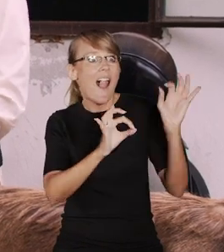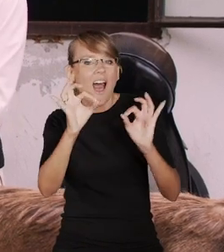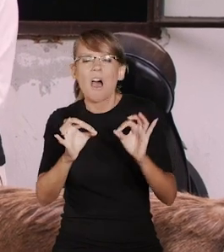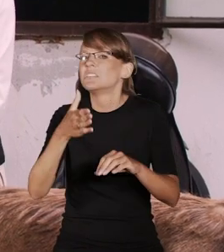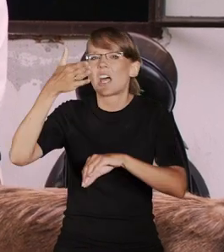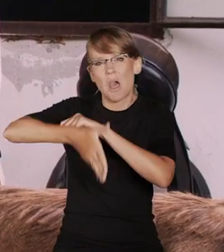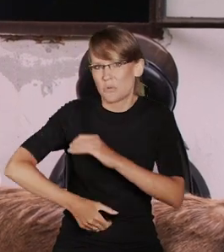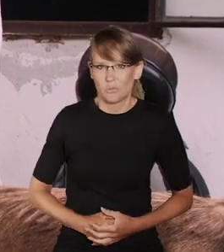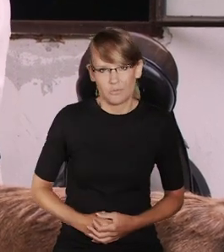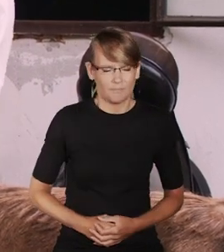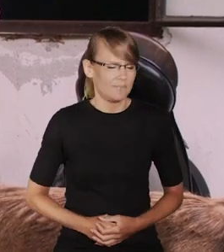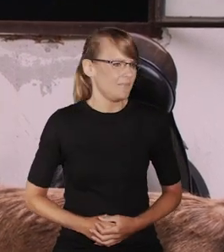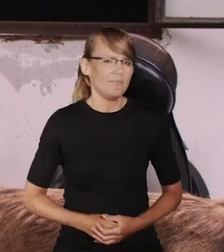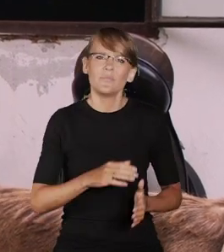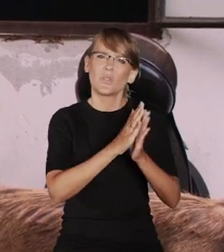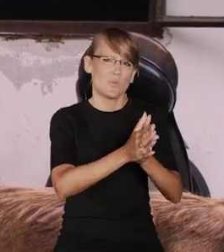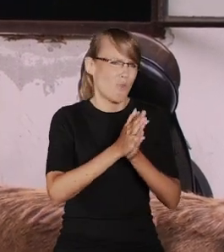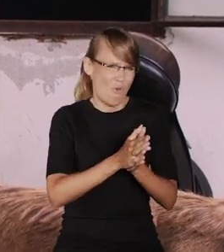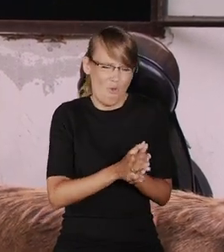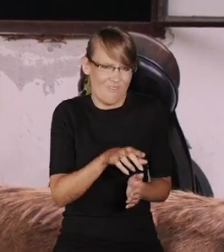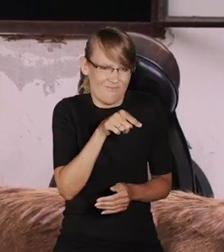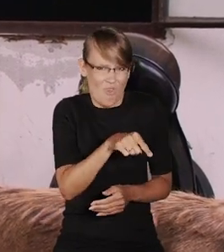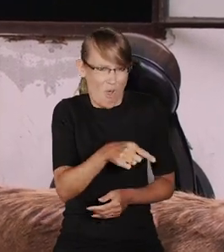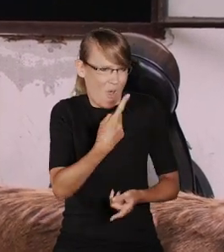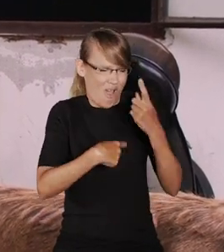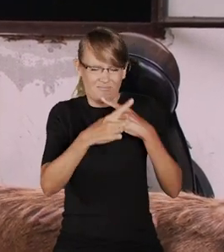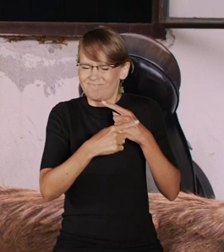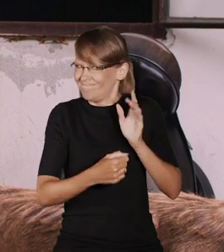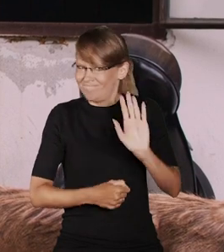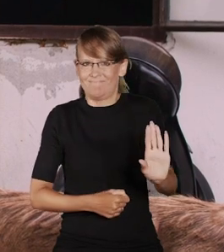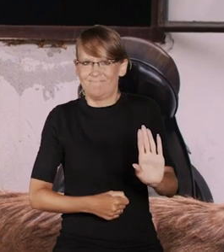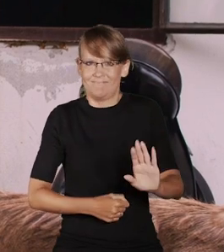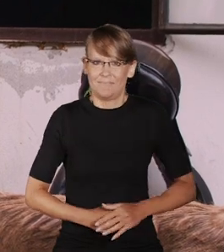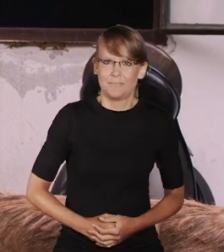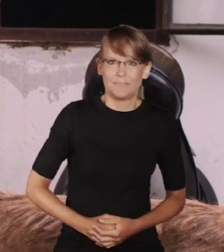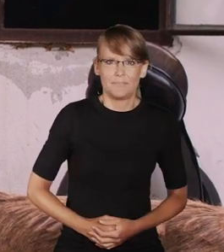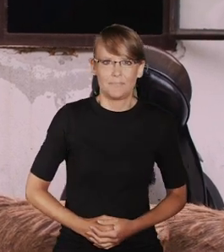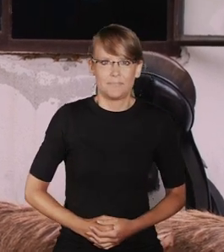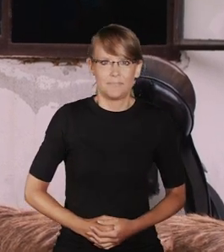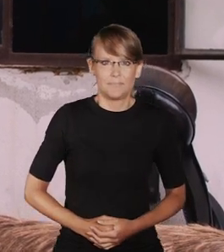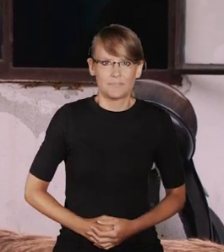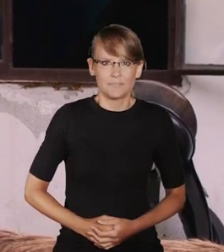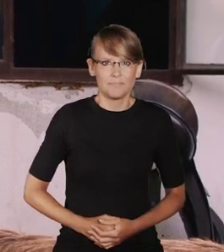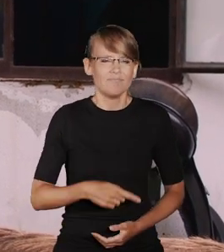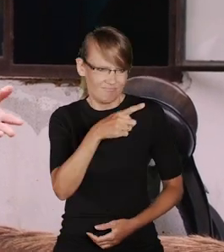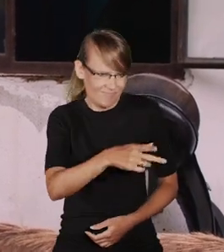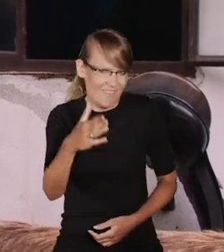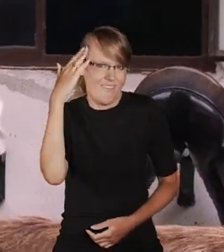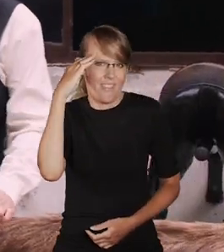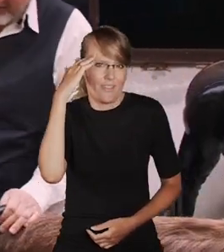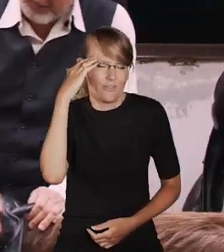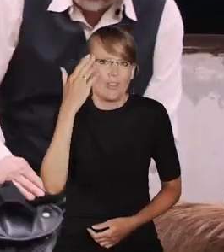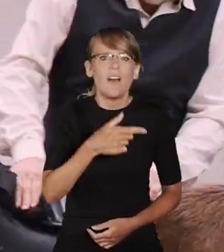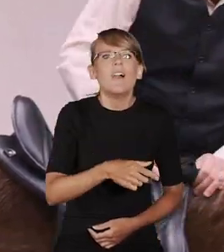nie trwa wiecznie. Za 10 latek obejrzy się pani, będzie chciała pozawracać w głowach panom oficjerom, a już będzie za